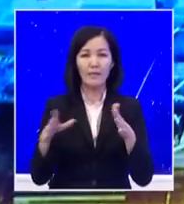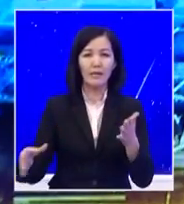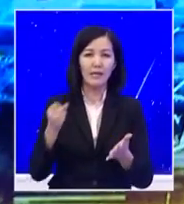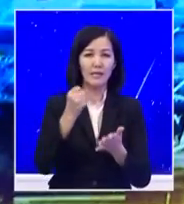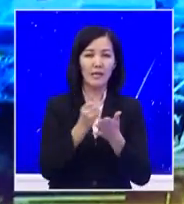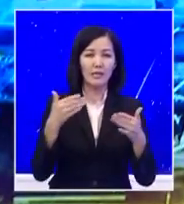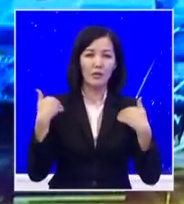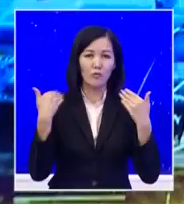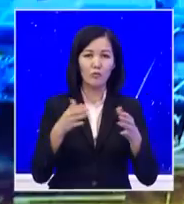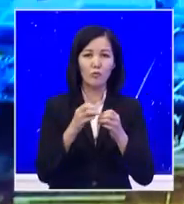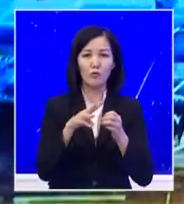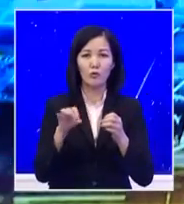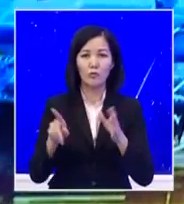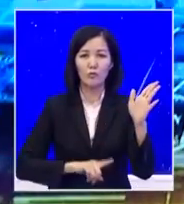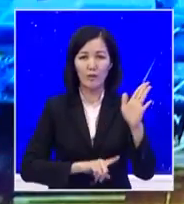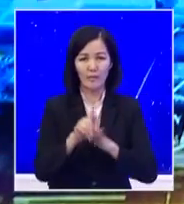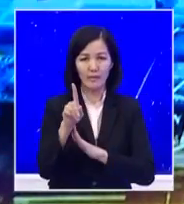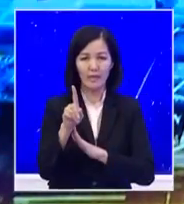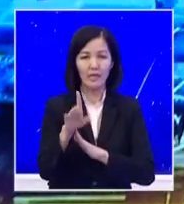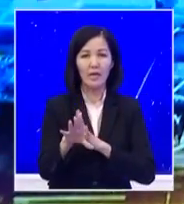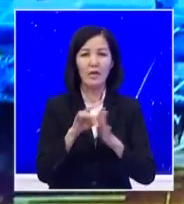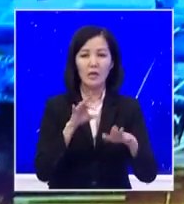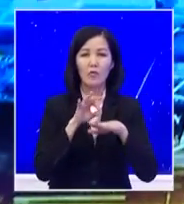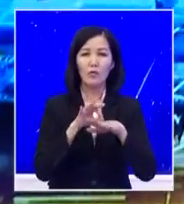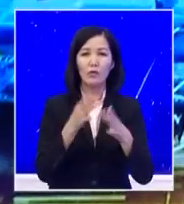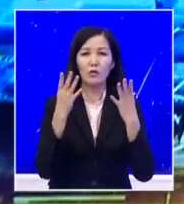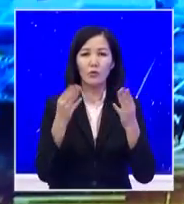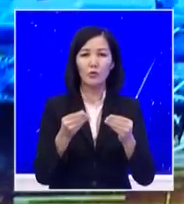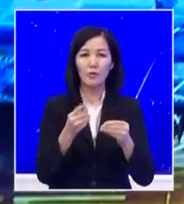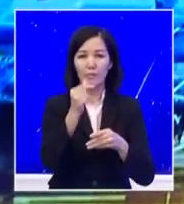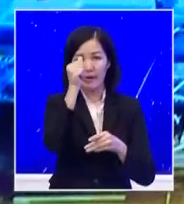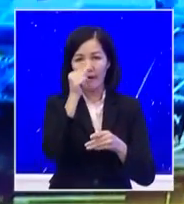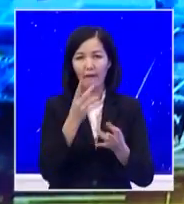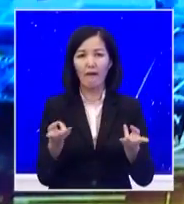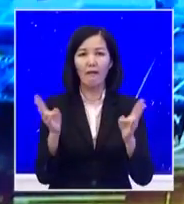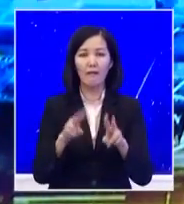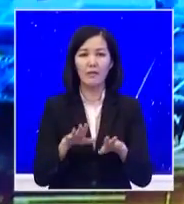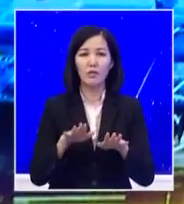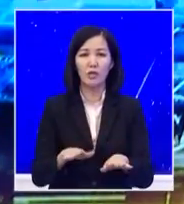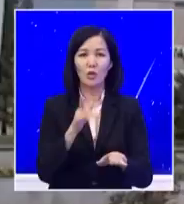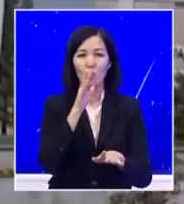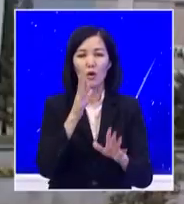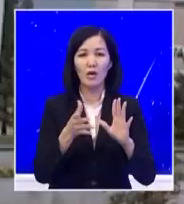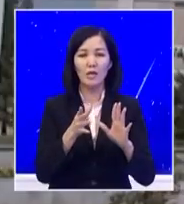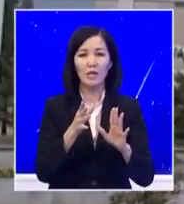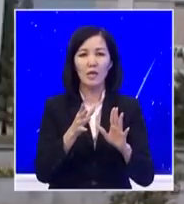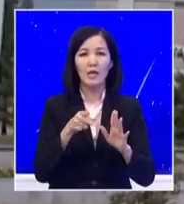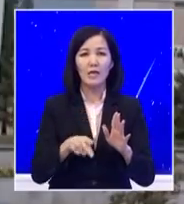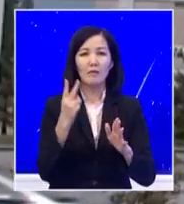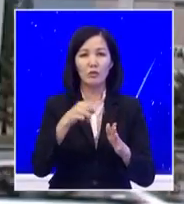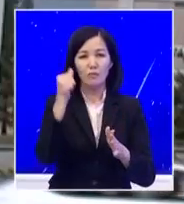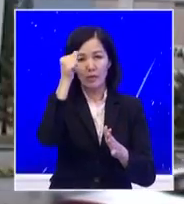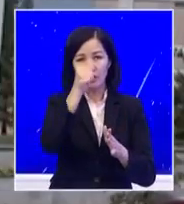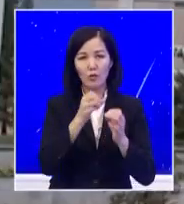ұсыну 13 маусымнан басталады. Және сайлау өткізілген күнге бір ай қалғанда жергілікті уақыт бойынша 2020